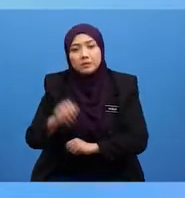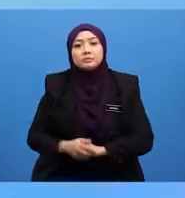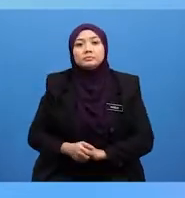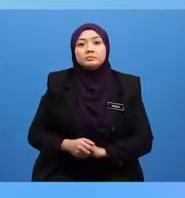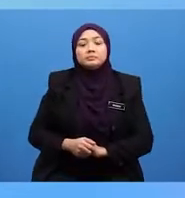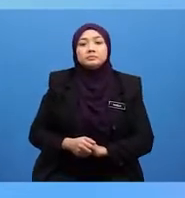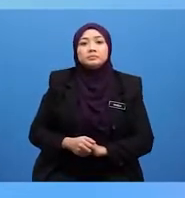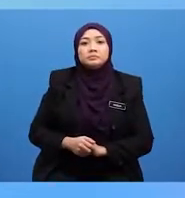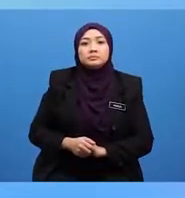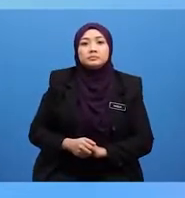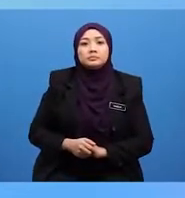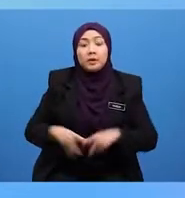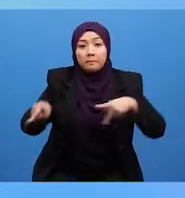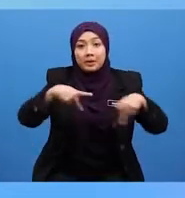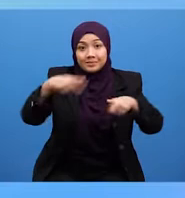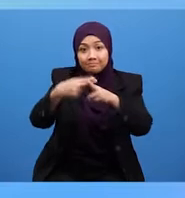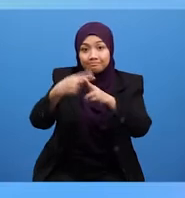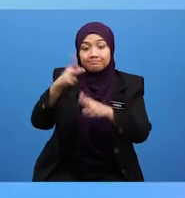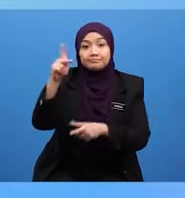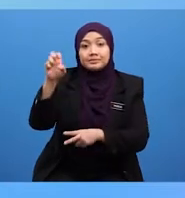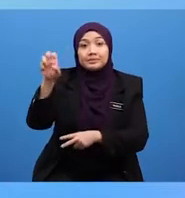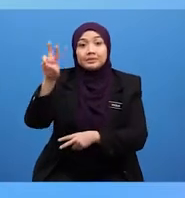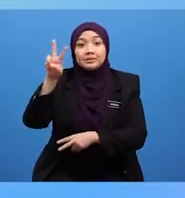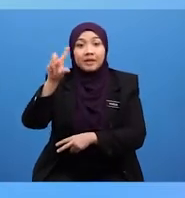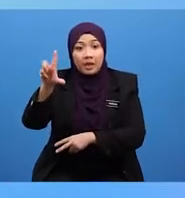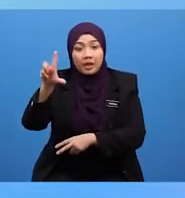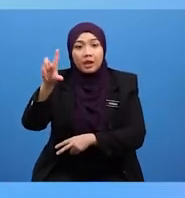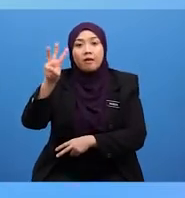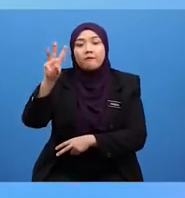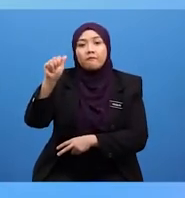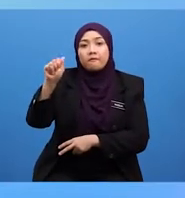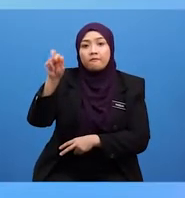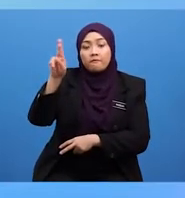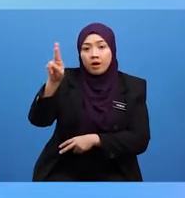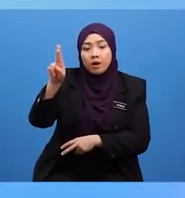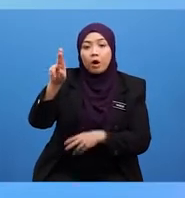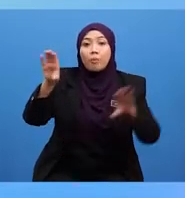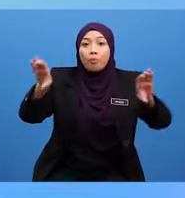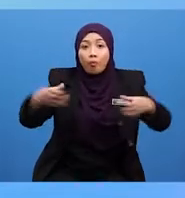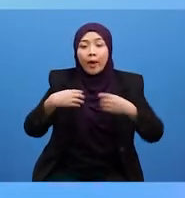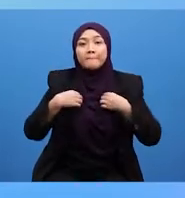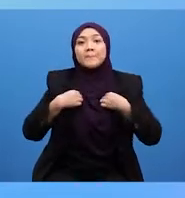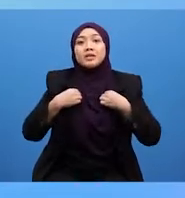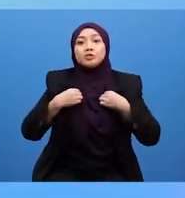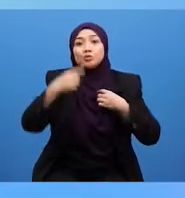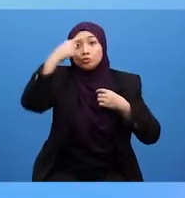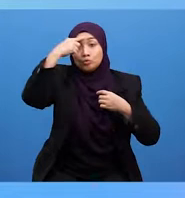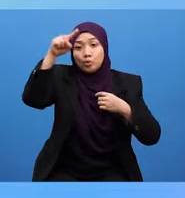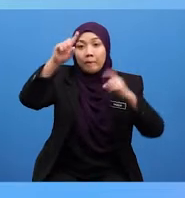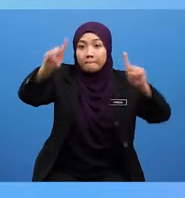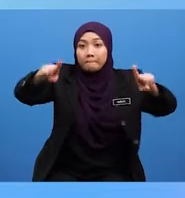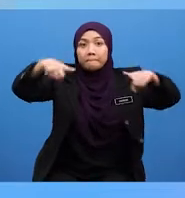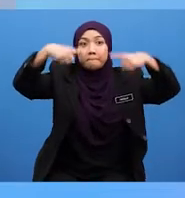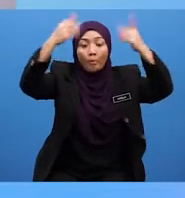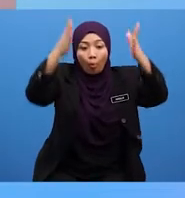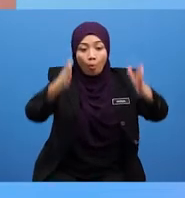Kelva digunakan dalam industri membuat baju angkasa lepas. Bahan komposit plastik